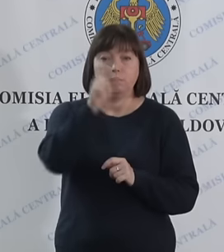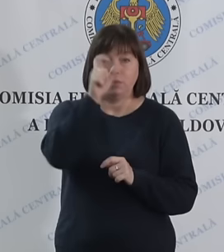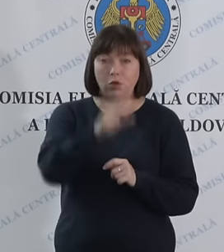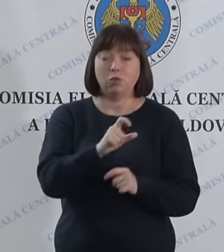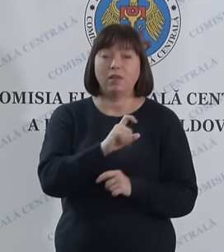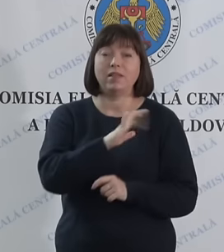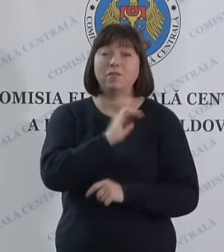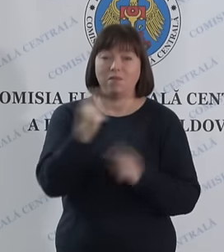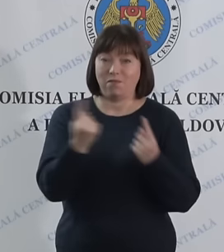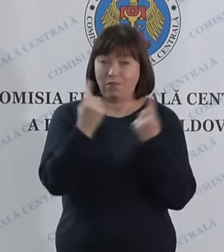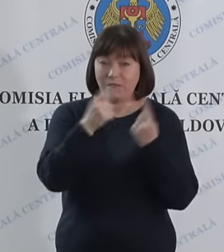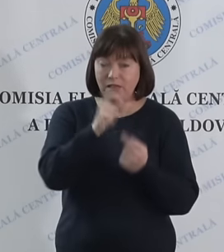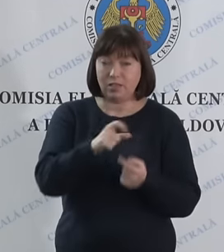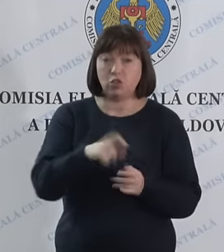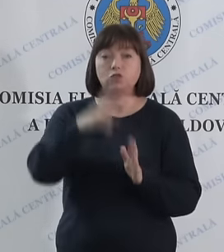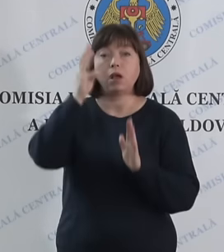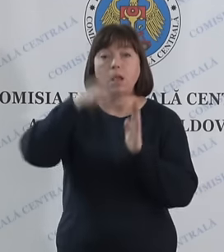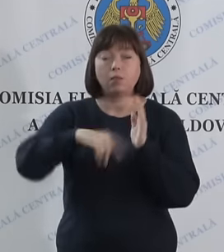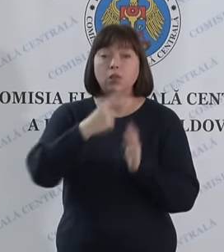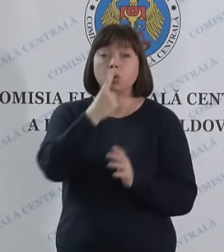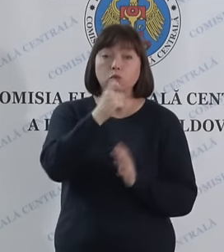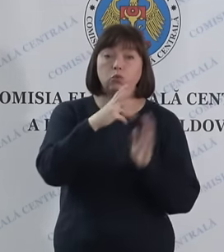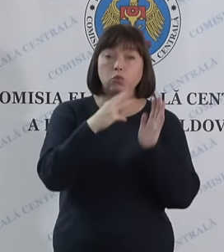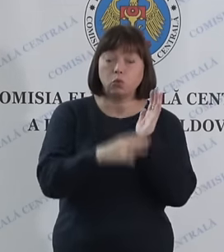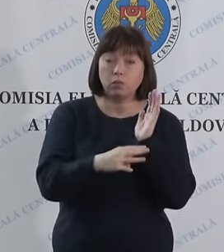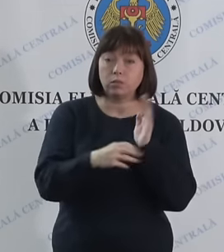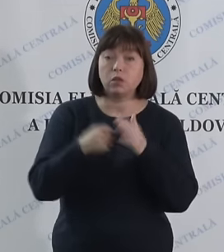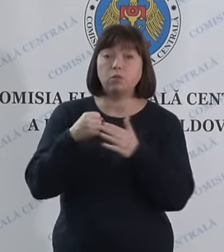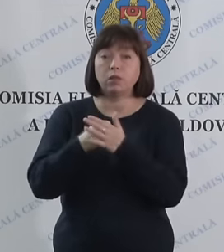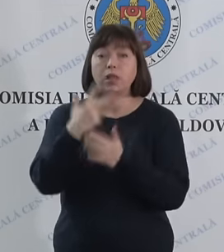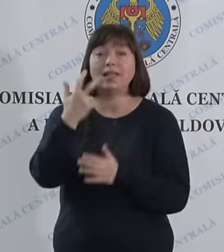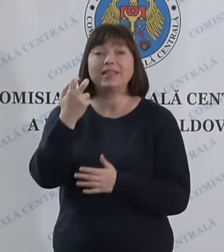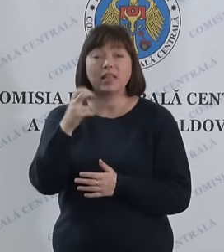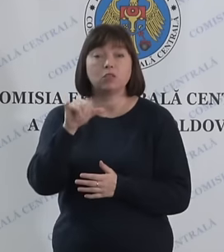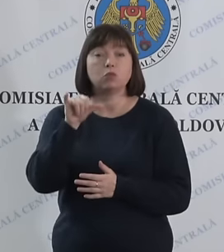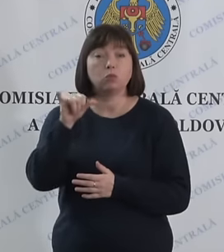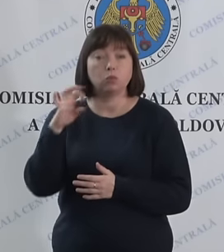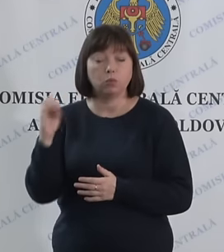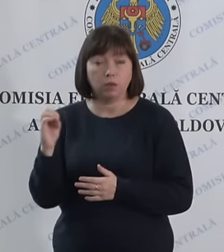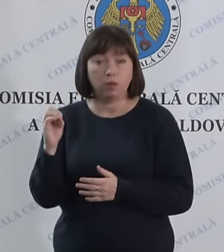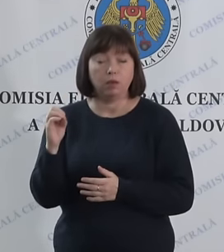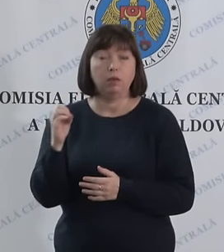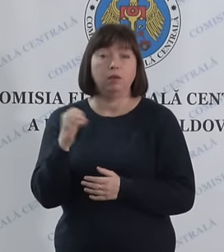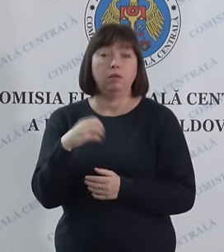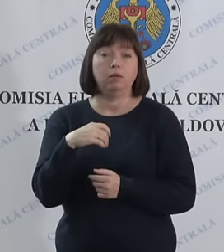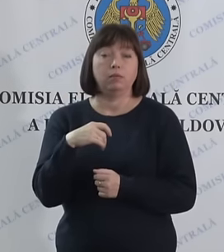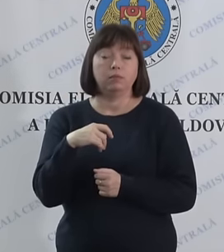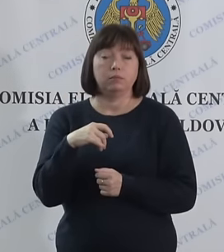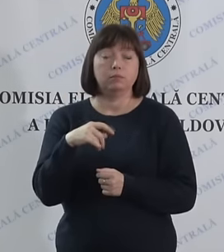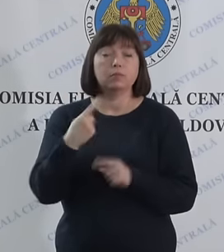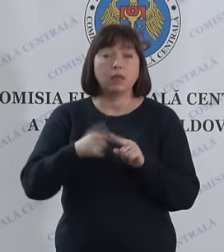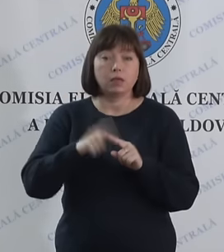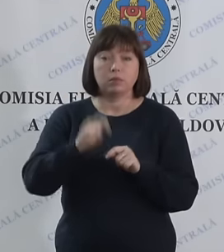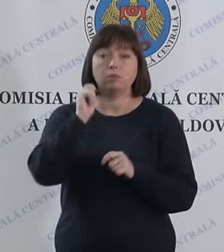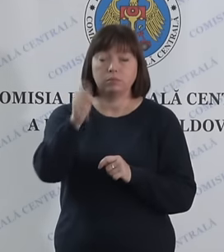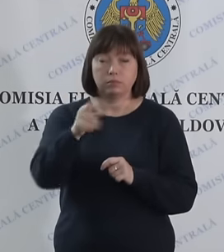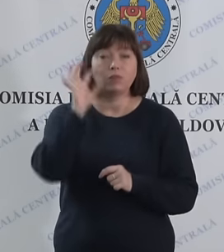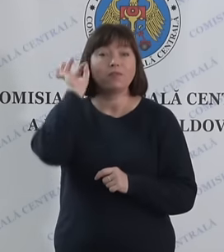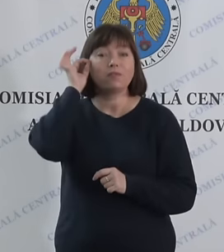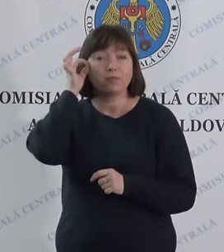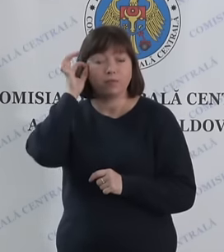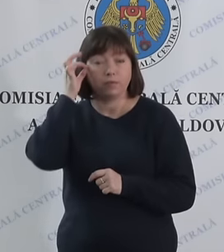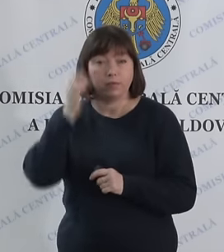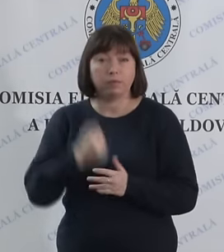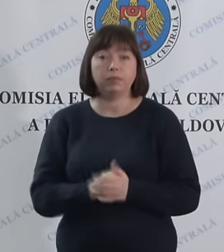fizice, amendă de la 180 la 300 de unități convenționale aplicate persoanei